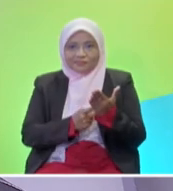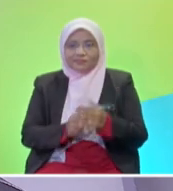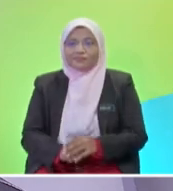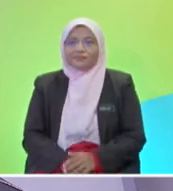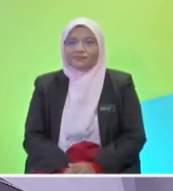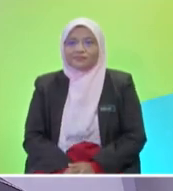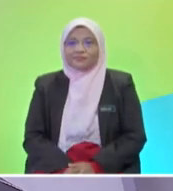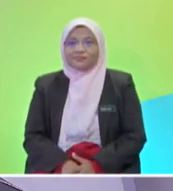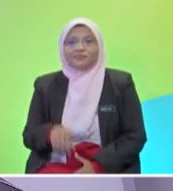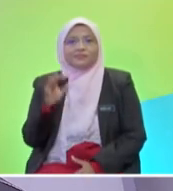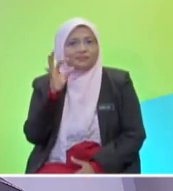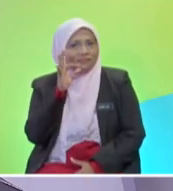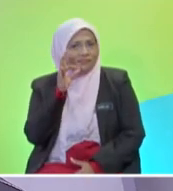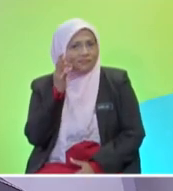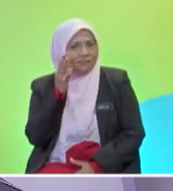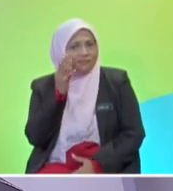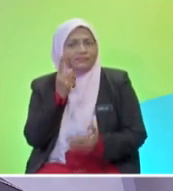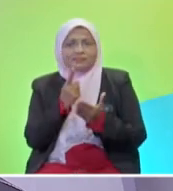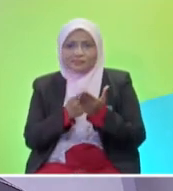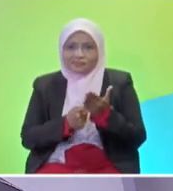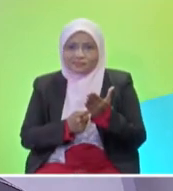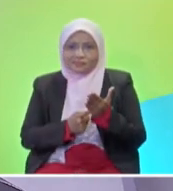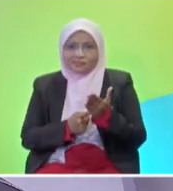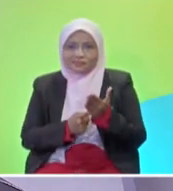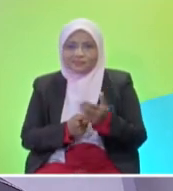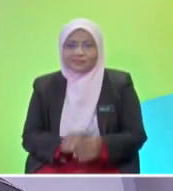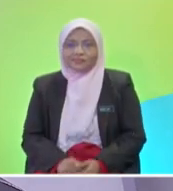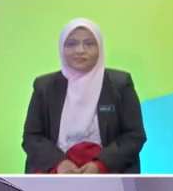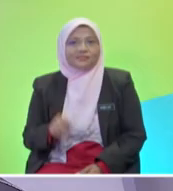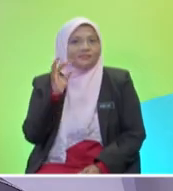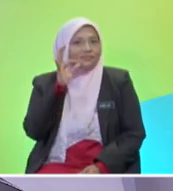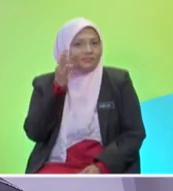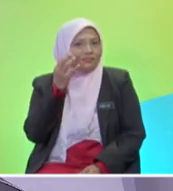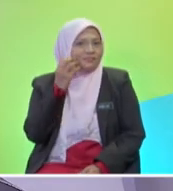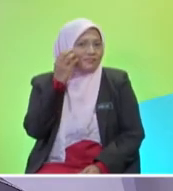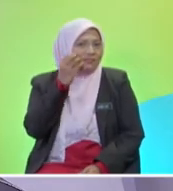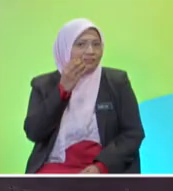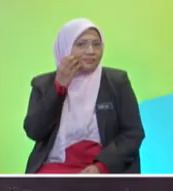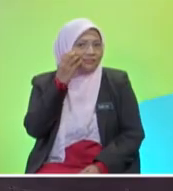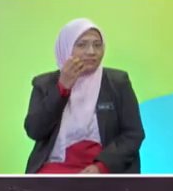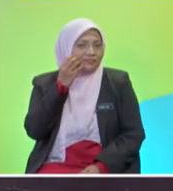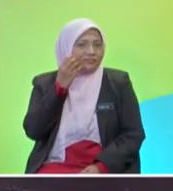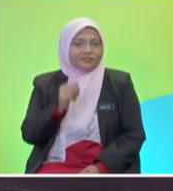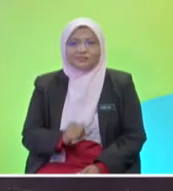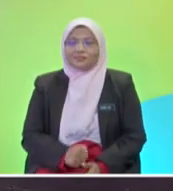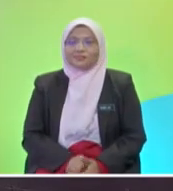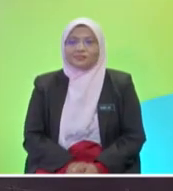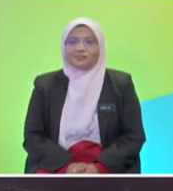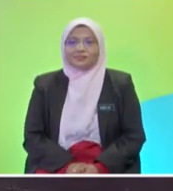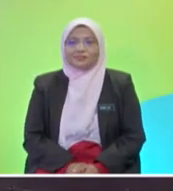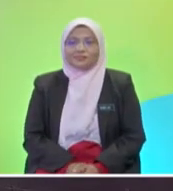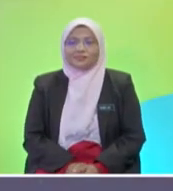murid-murid? Mira dengar jawapan mereka cikgu. Apa? Buah tomato. Betul. Boleh letak di situ. Okey,